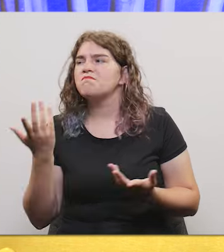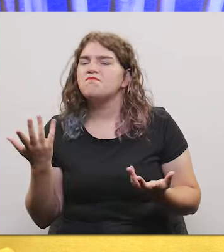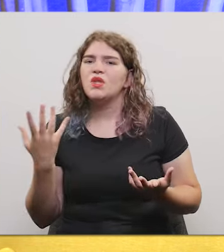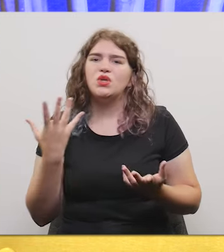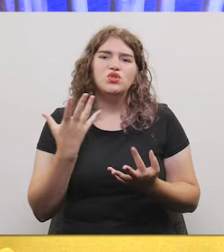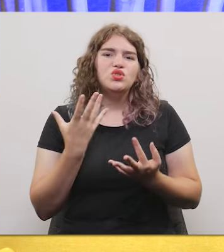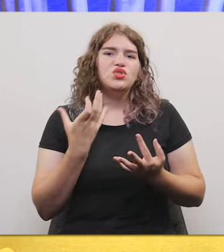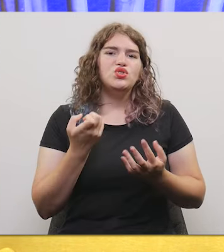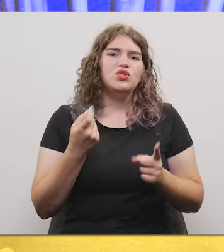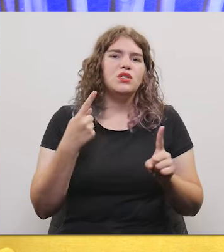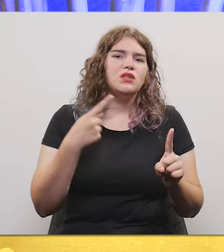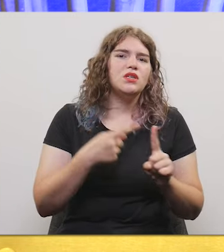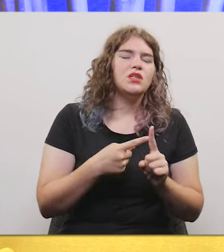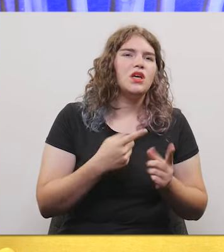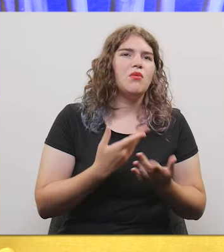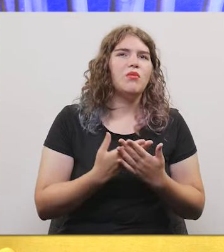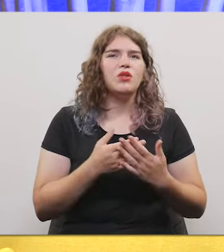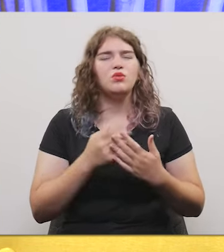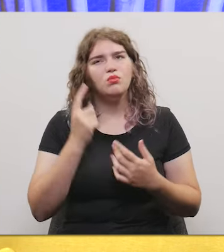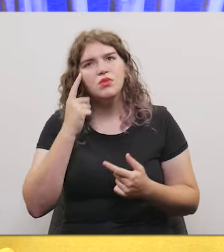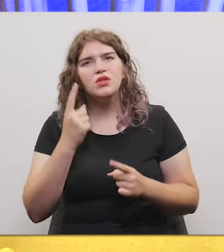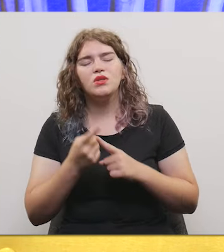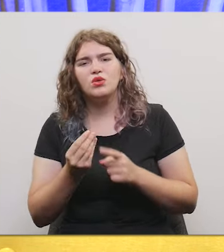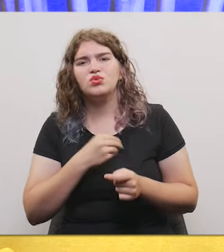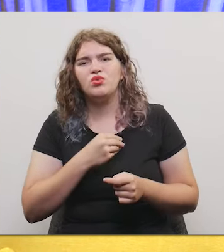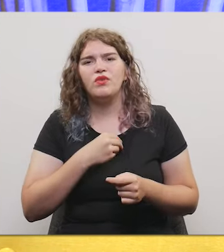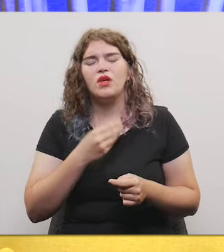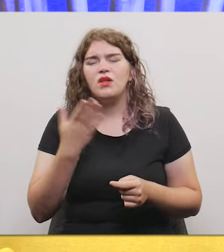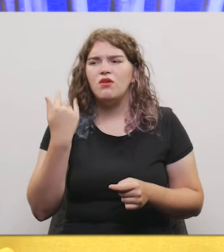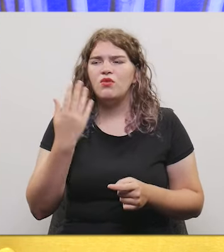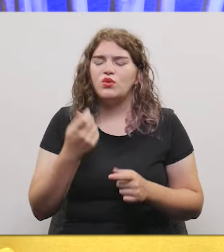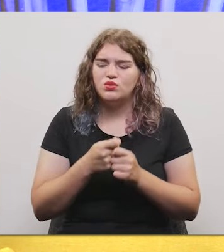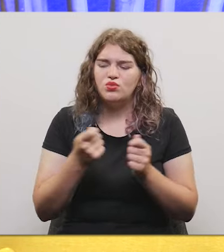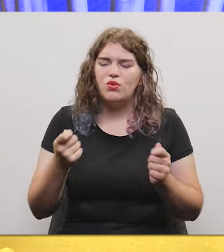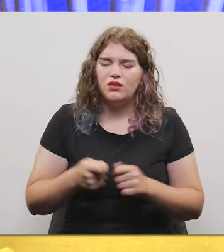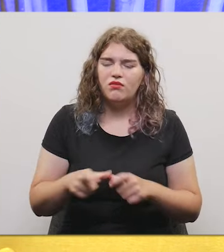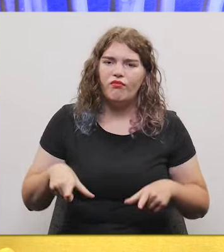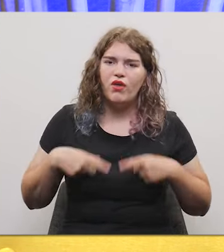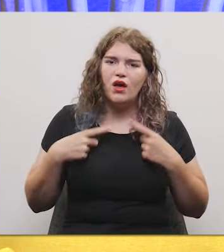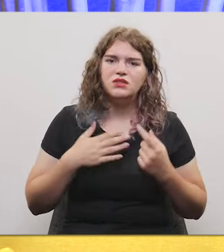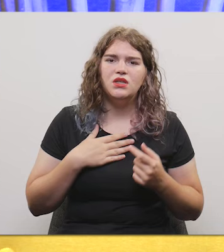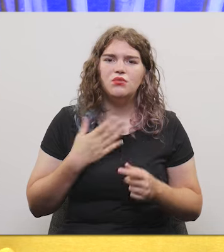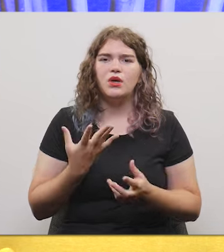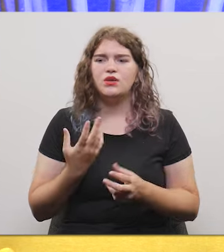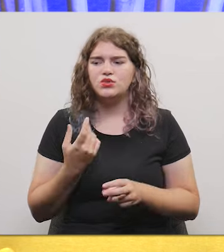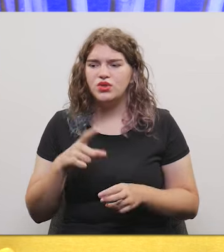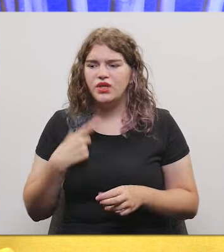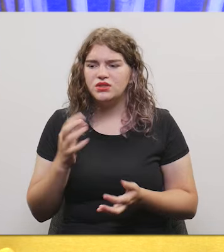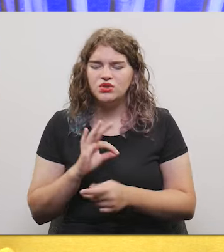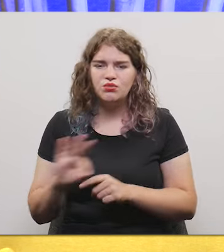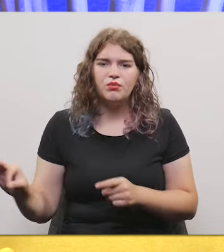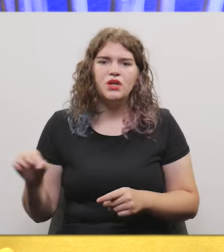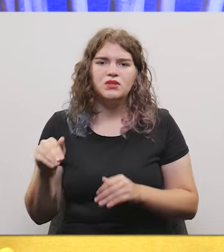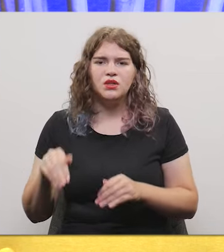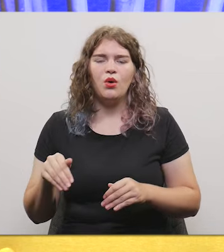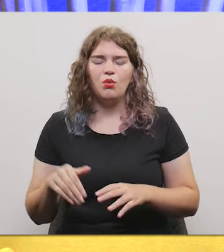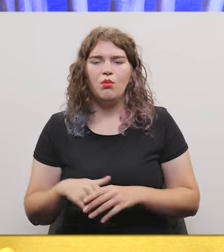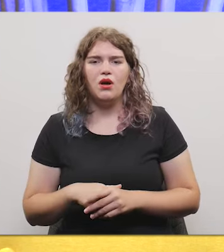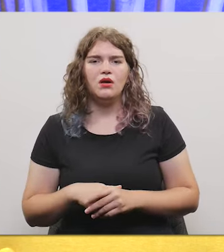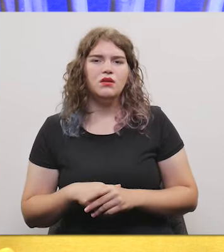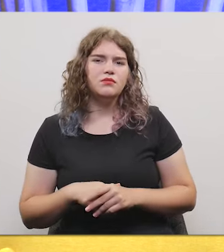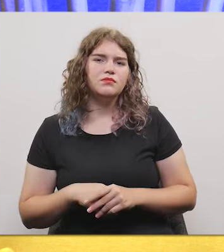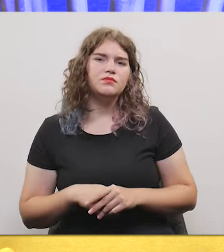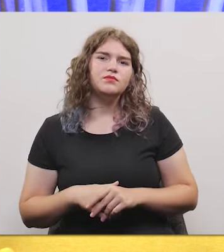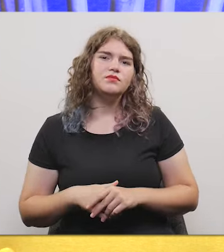gândeam care ar fi un indicator pentru mintea și sufletul meu, care a fost de-a lungul vieții mele și care este în prezent.